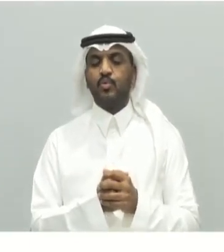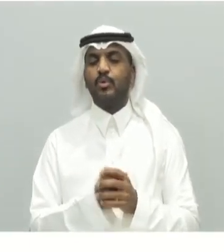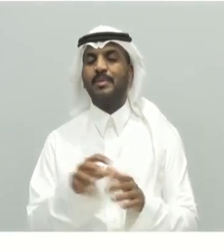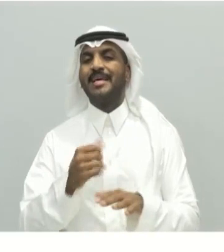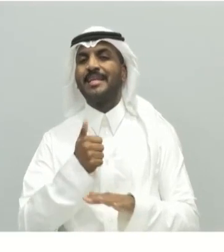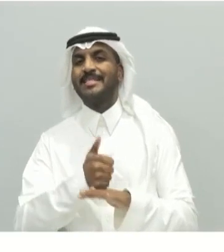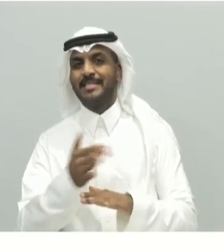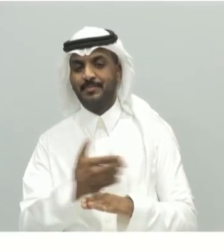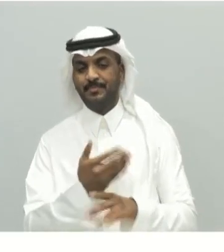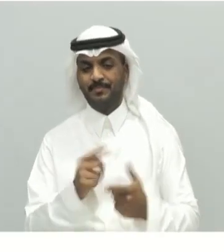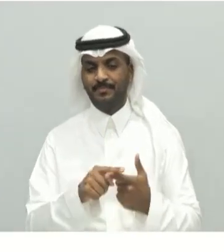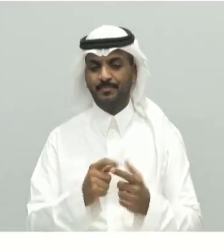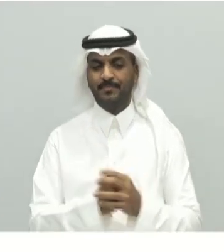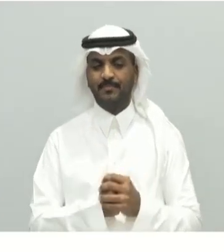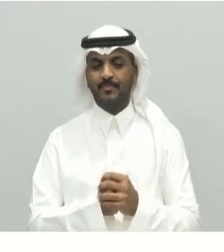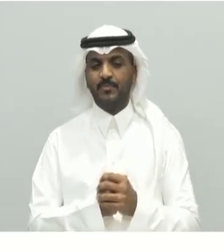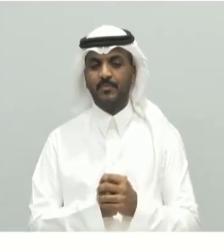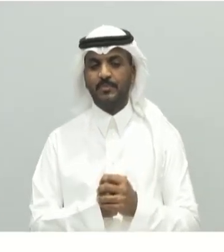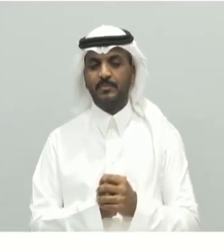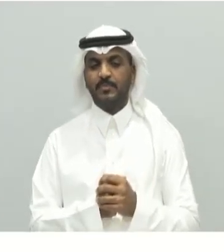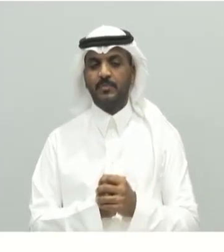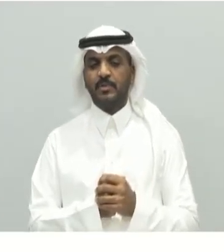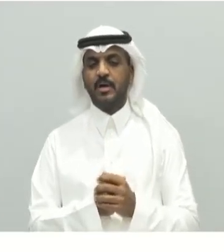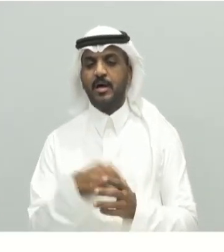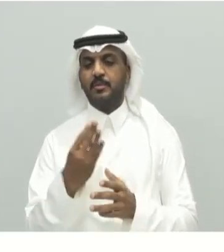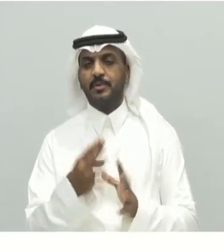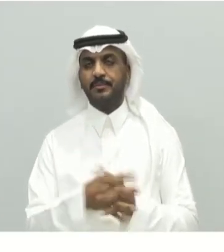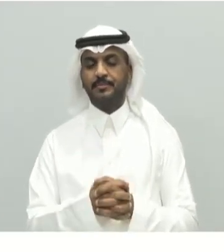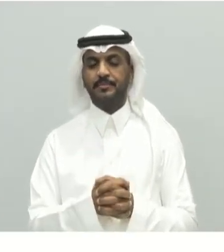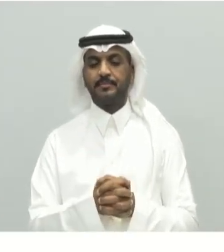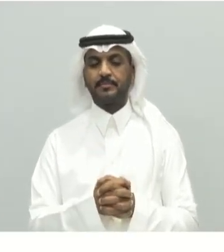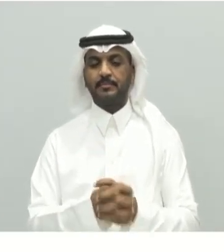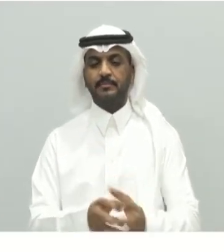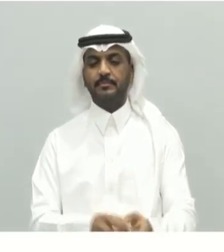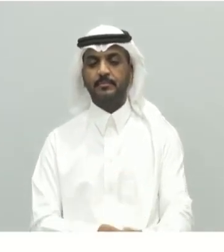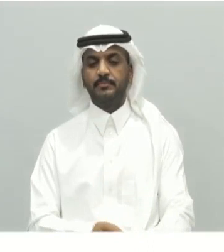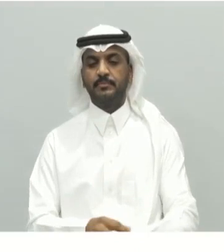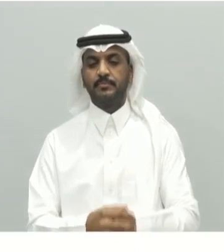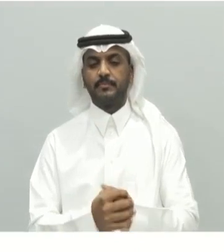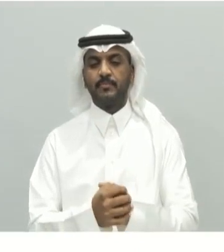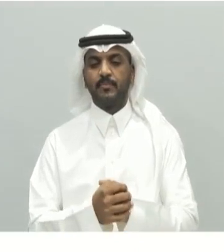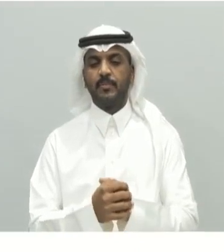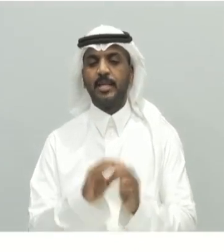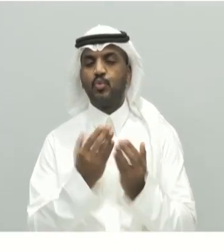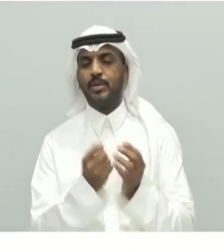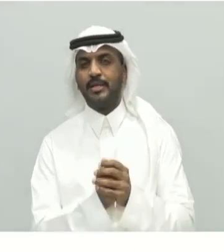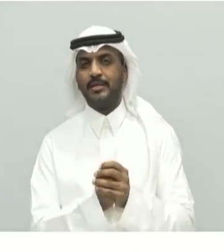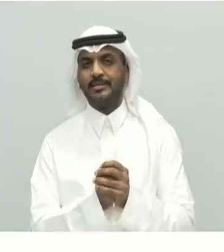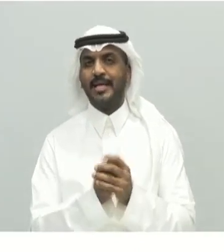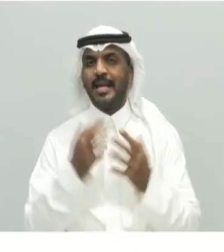رمليه رئيسيه وهي اربعه تكوينات رمليه